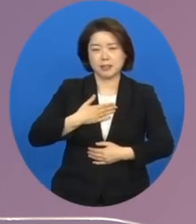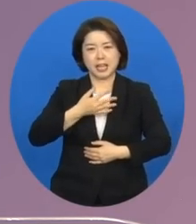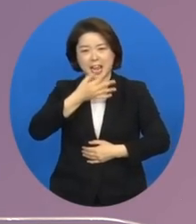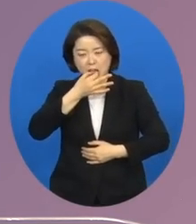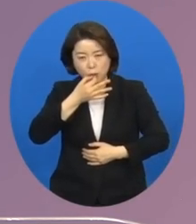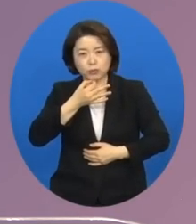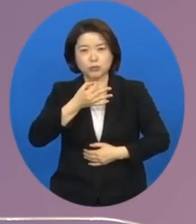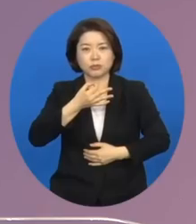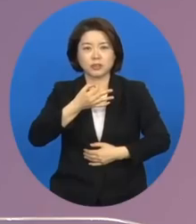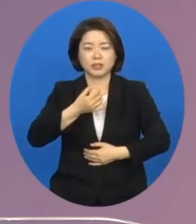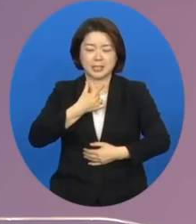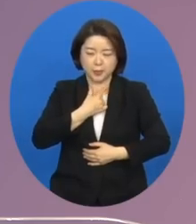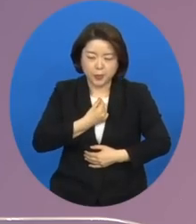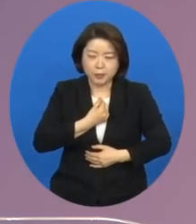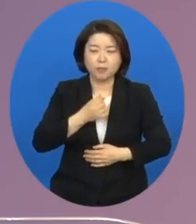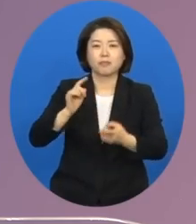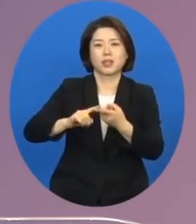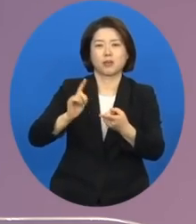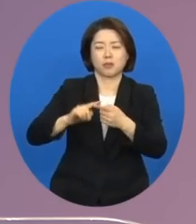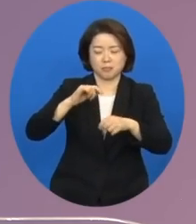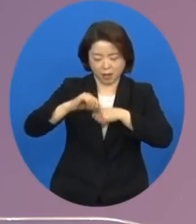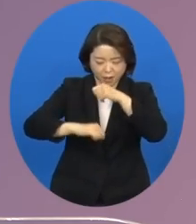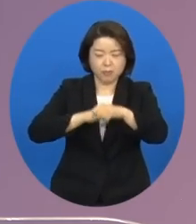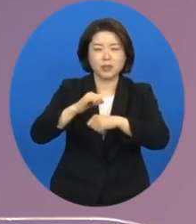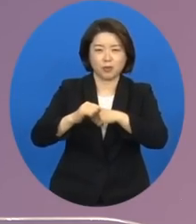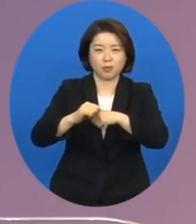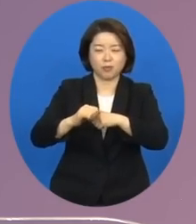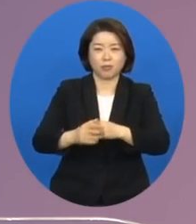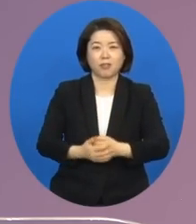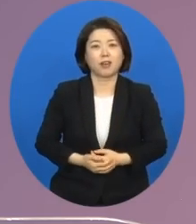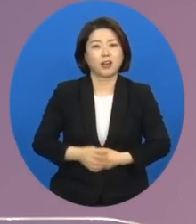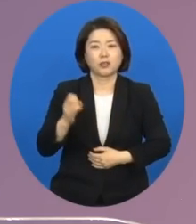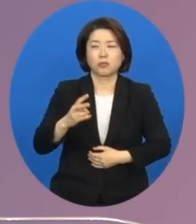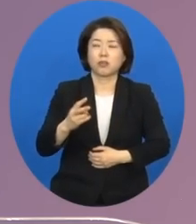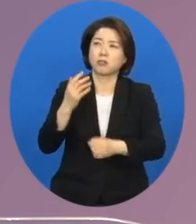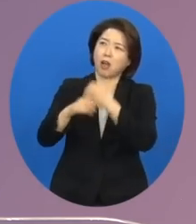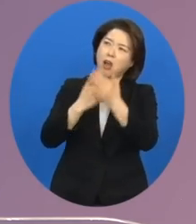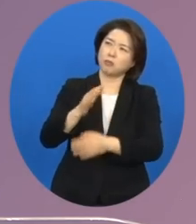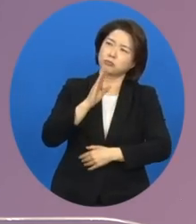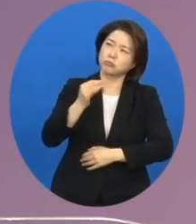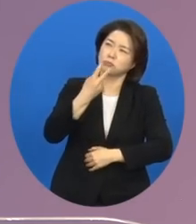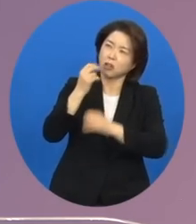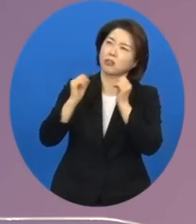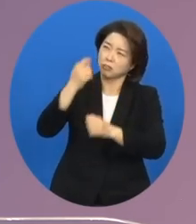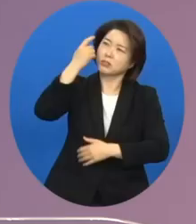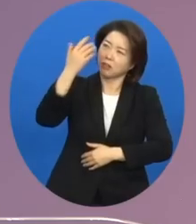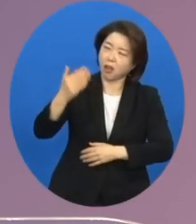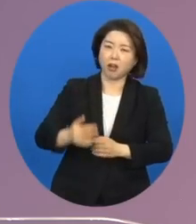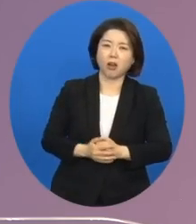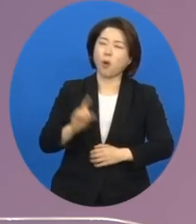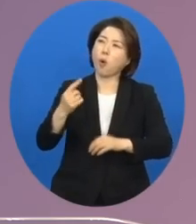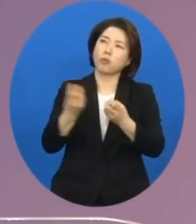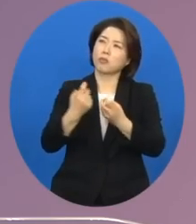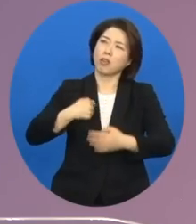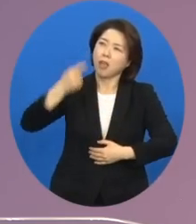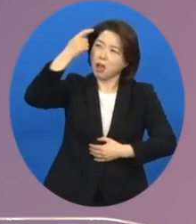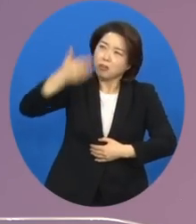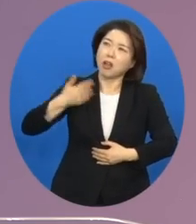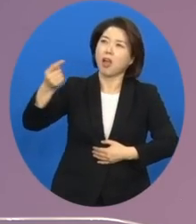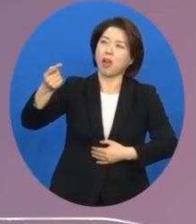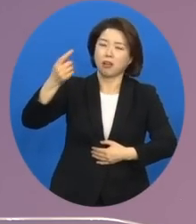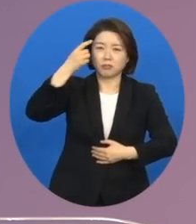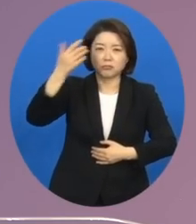그리고 내 욕심대로 하고 그러면서 하나님 정말 살아계신가 어떻게 나에게는 이러실 수